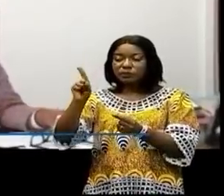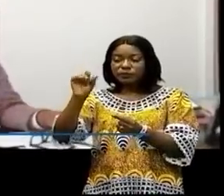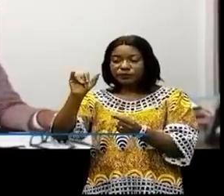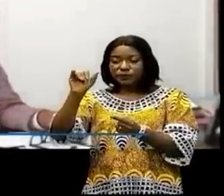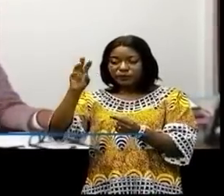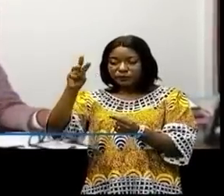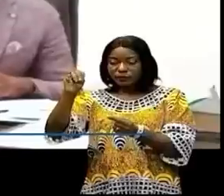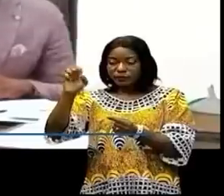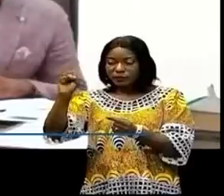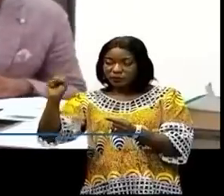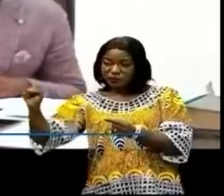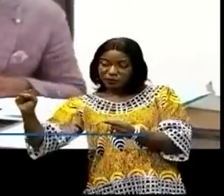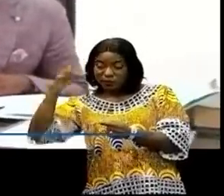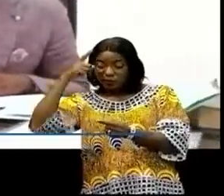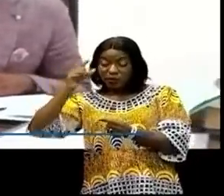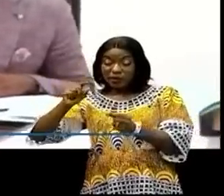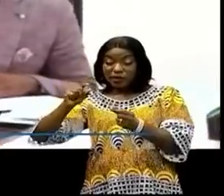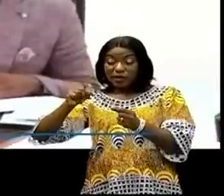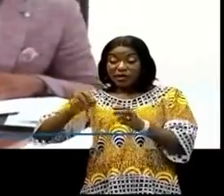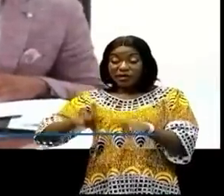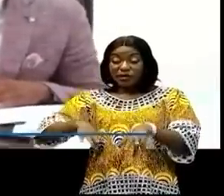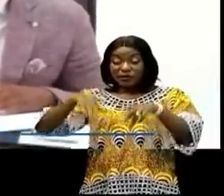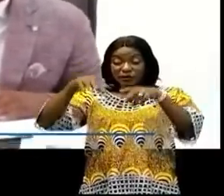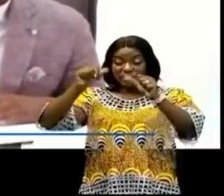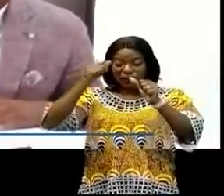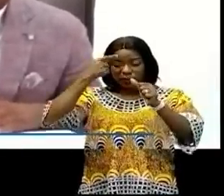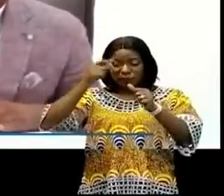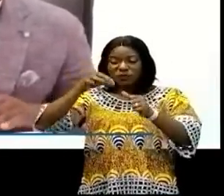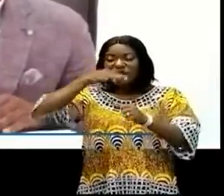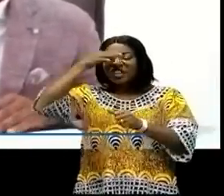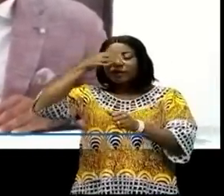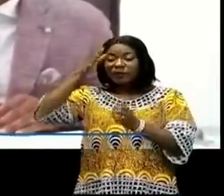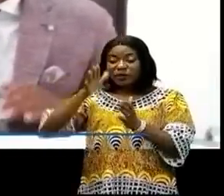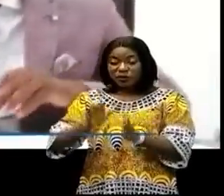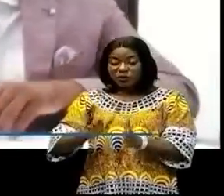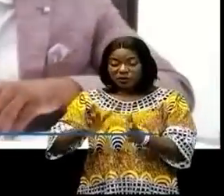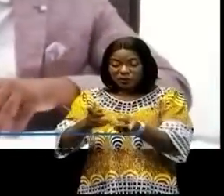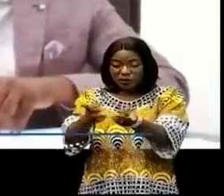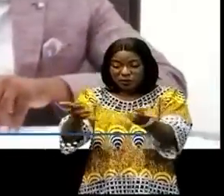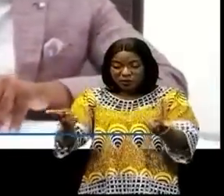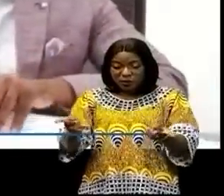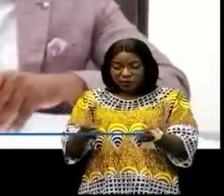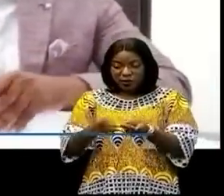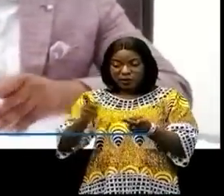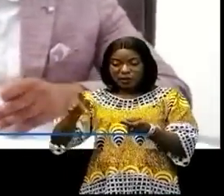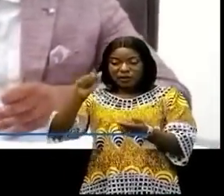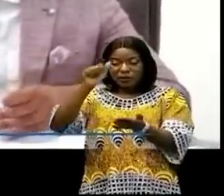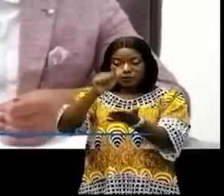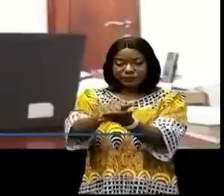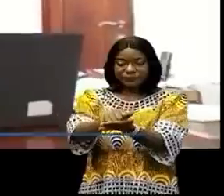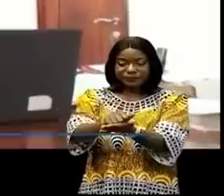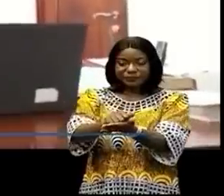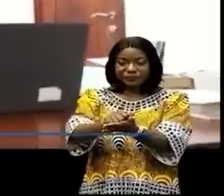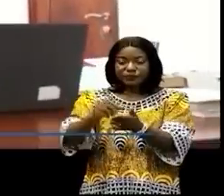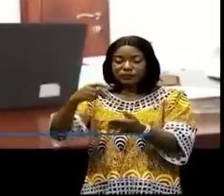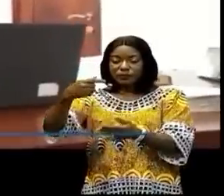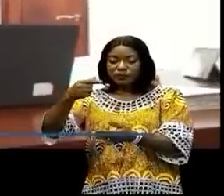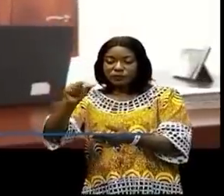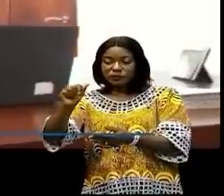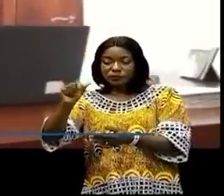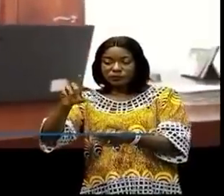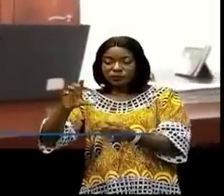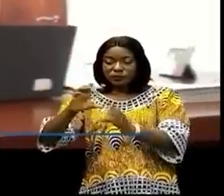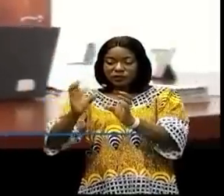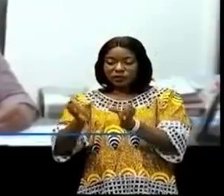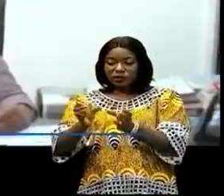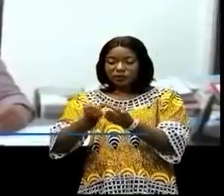procéder à l'évaluation des potentialités pétrolières des bassins sédimentaires ci-après, côtiers, cuvette